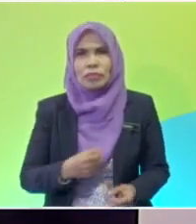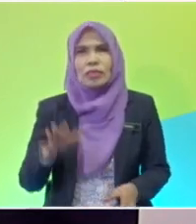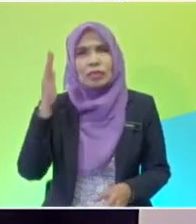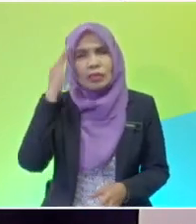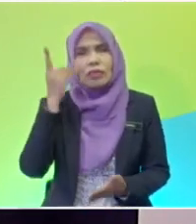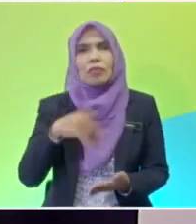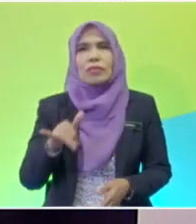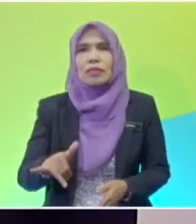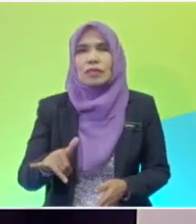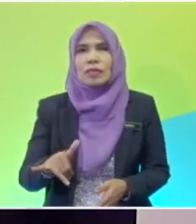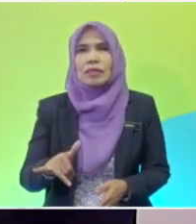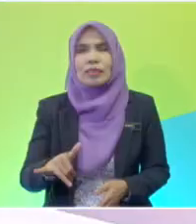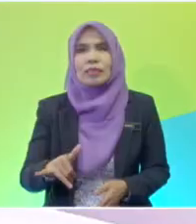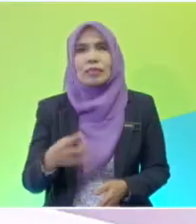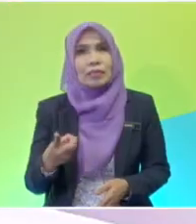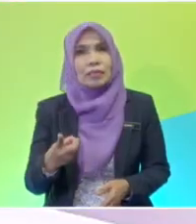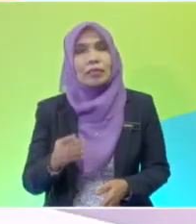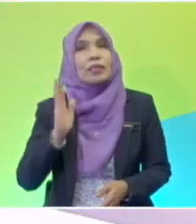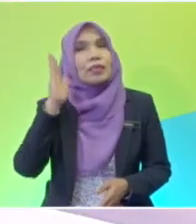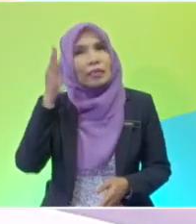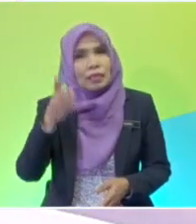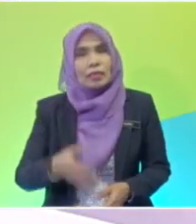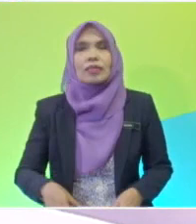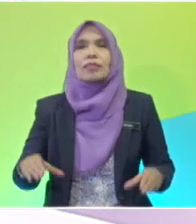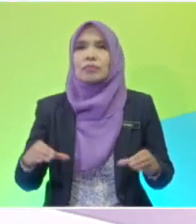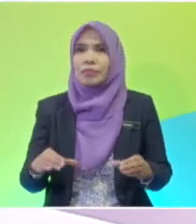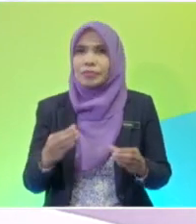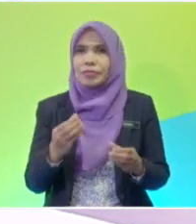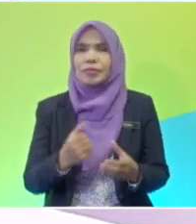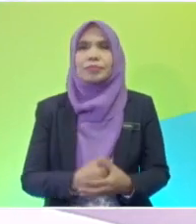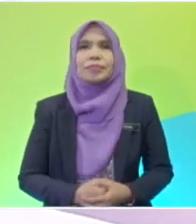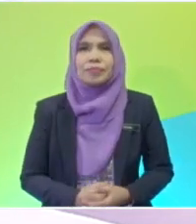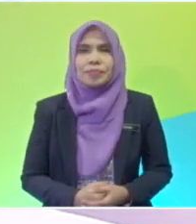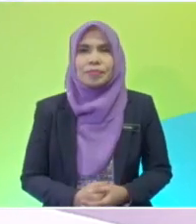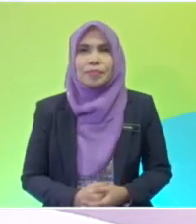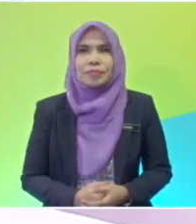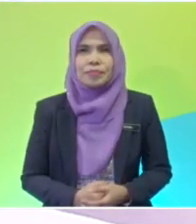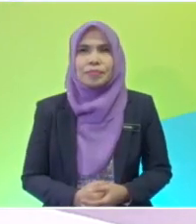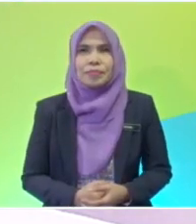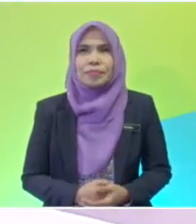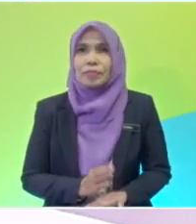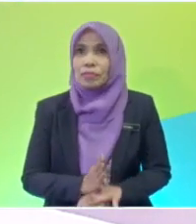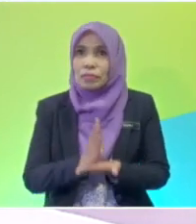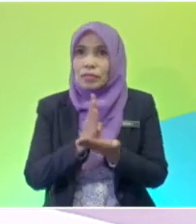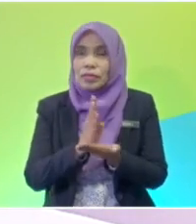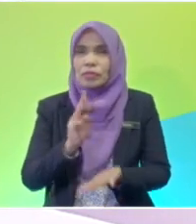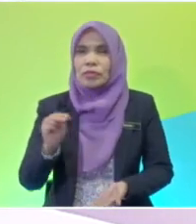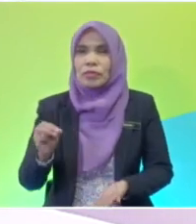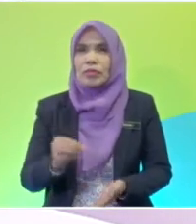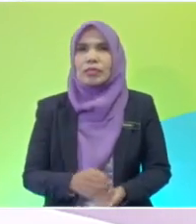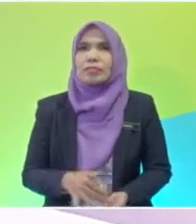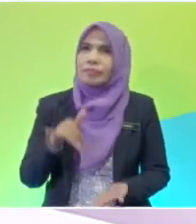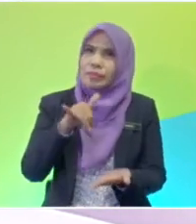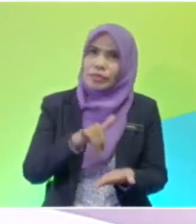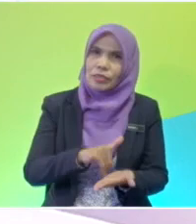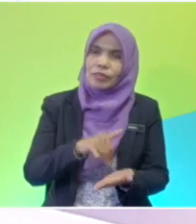komponen-komponen ataupun yang analisis yang dilakukan untuk membantu murid bahkan Anda jadi keluar daripada zone kritik